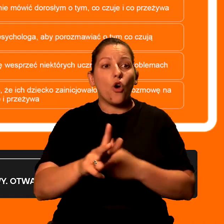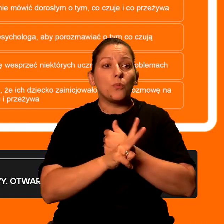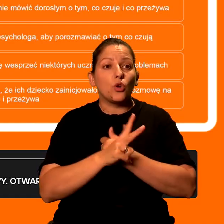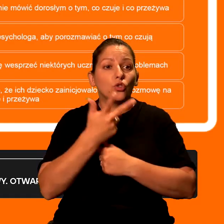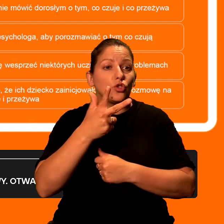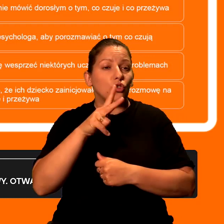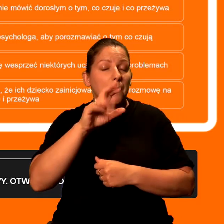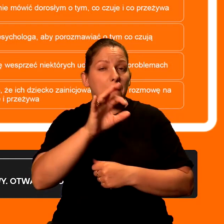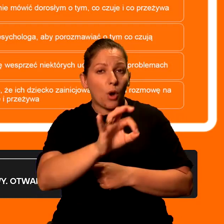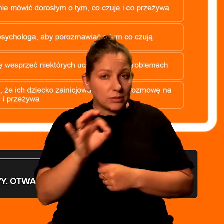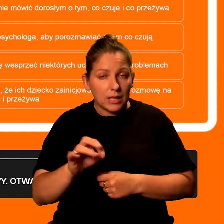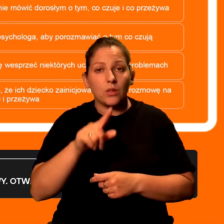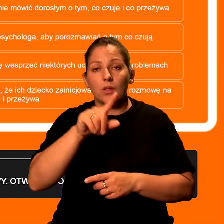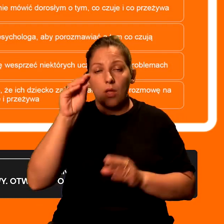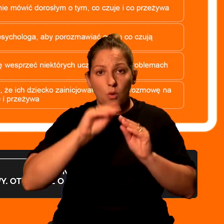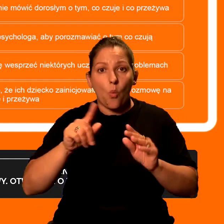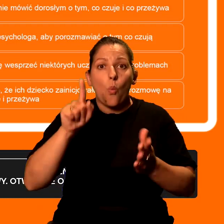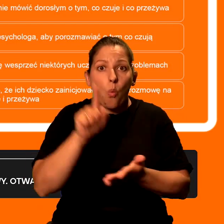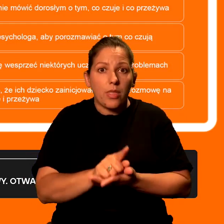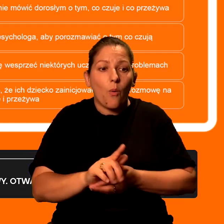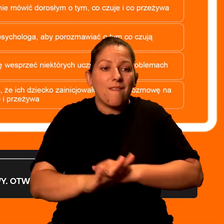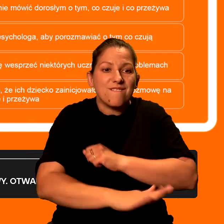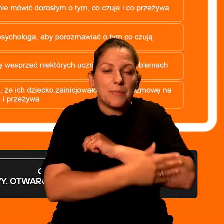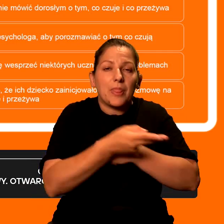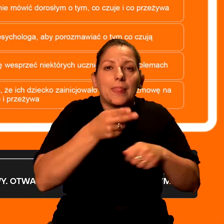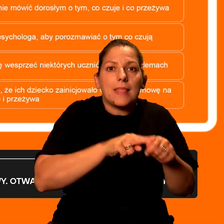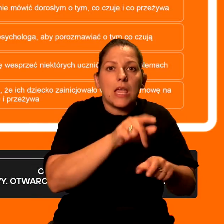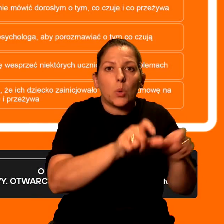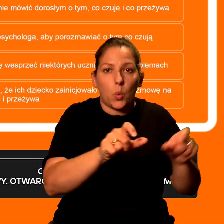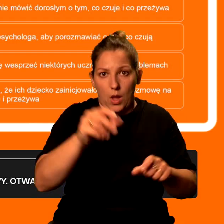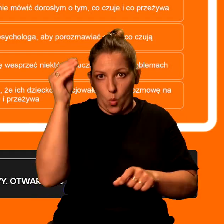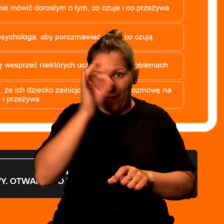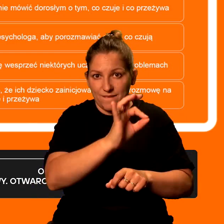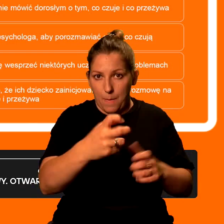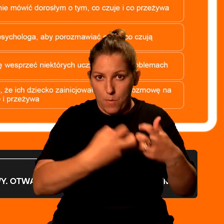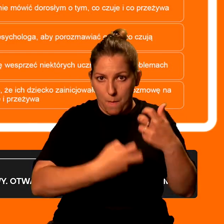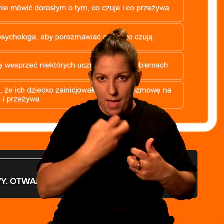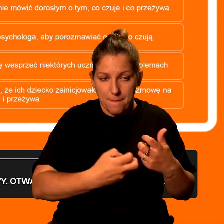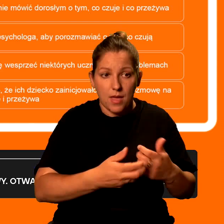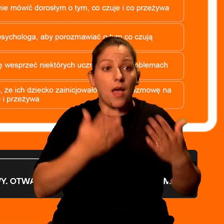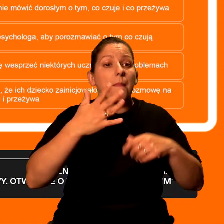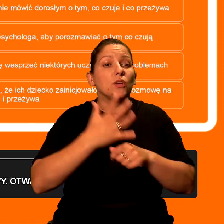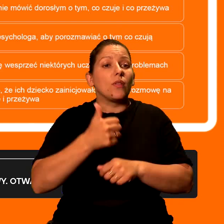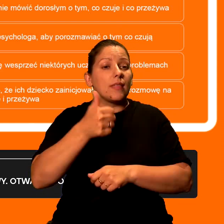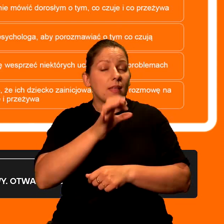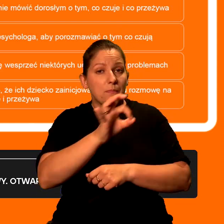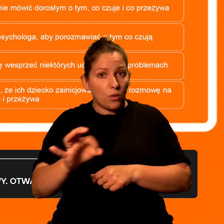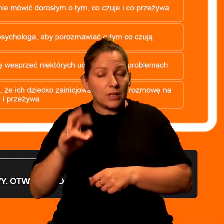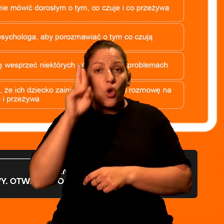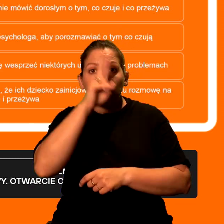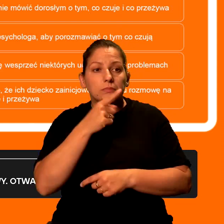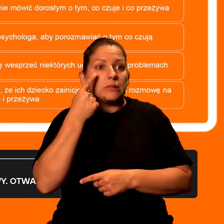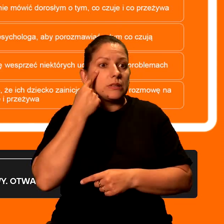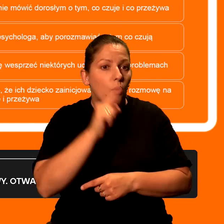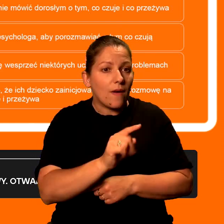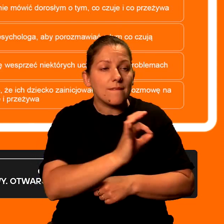83% nauczycieli udało się wesprzeć niektórych uczniów w ich problemach. I wreszcie 51% rodziców zauważyło,